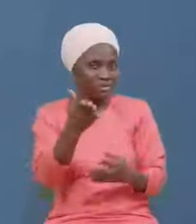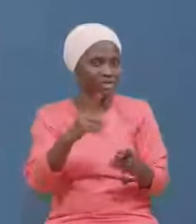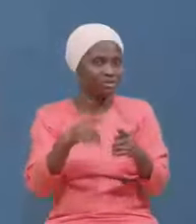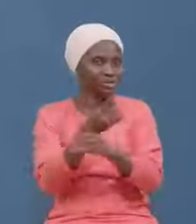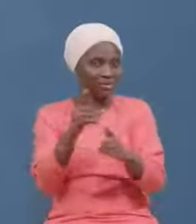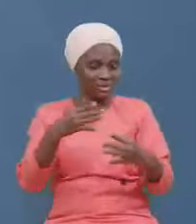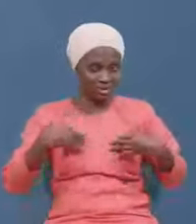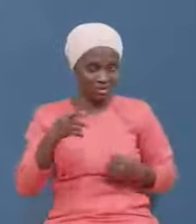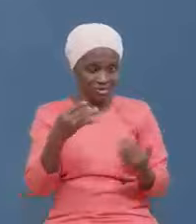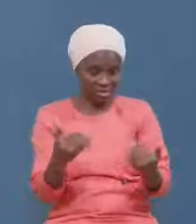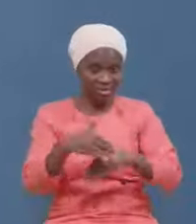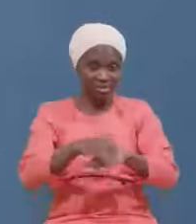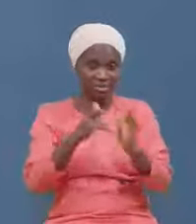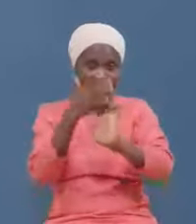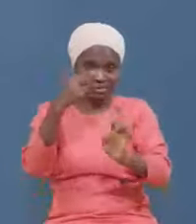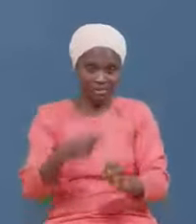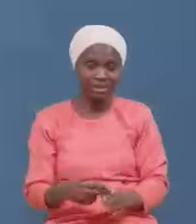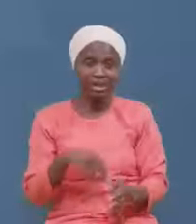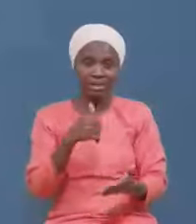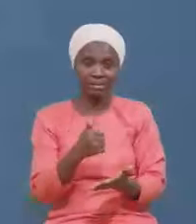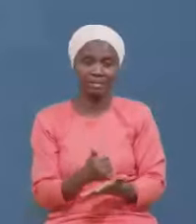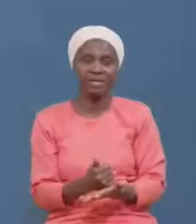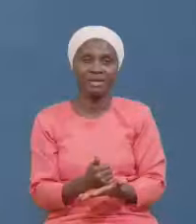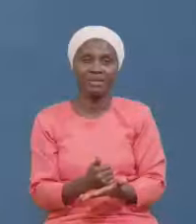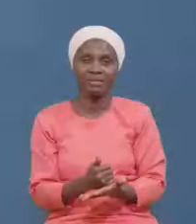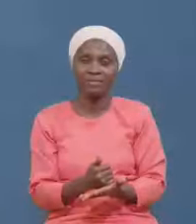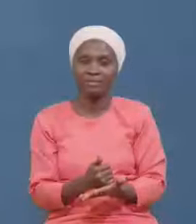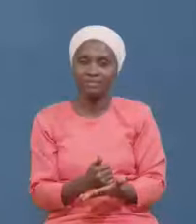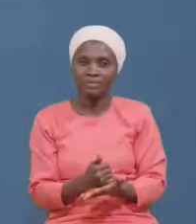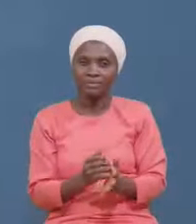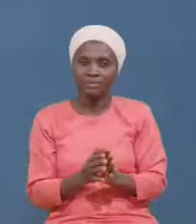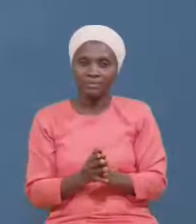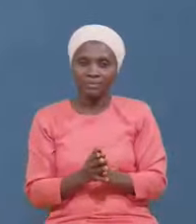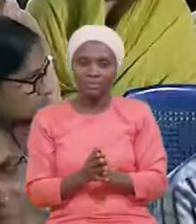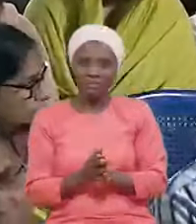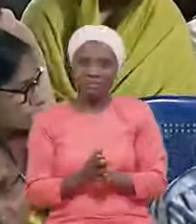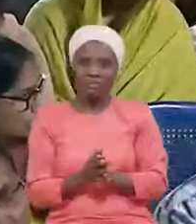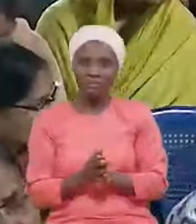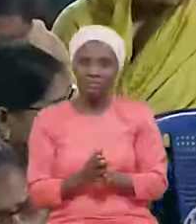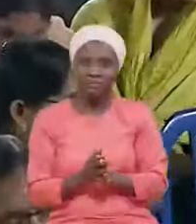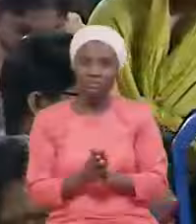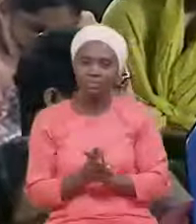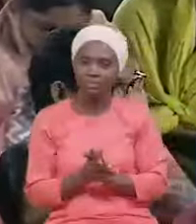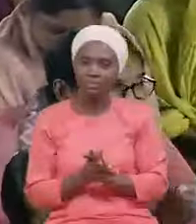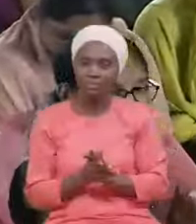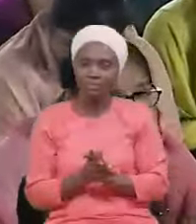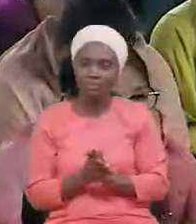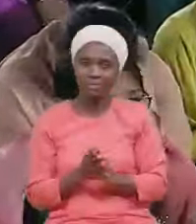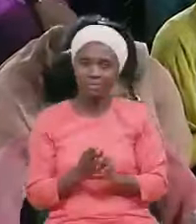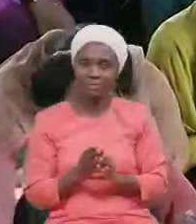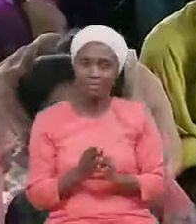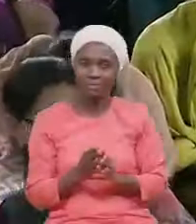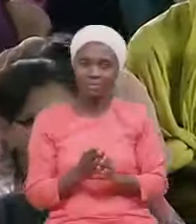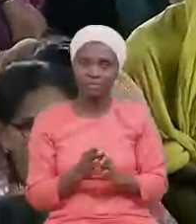you tonight in Jesus name. ప్రకృతిగా తీతముగా విడుదల ఇచ్చేవాడు యేసు నామములో మీకు విడుదల